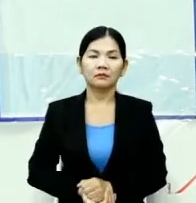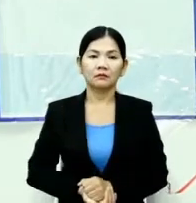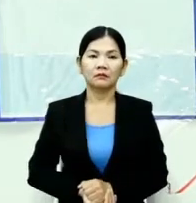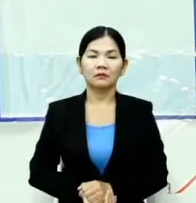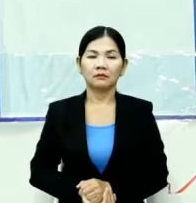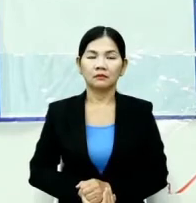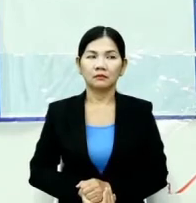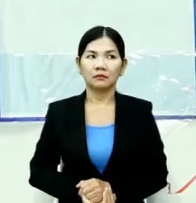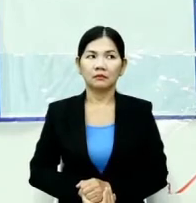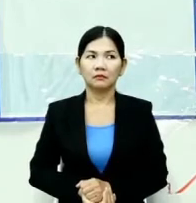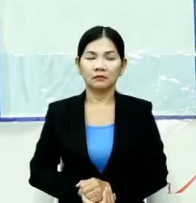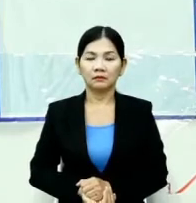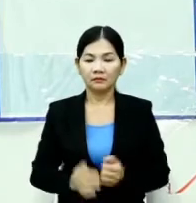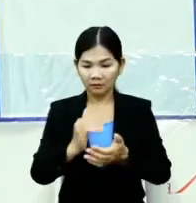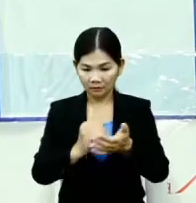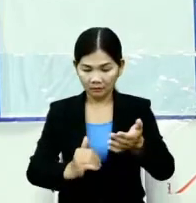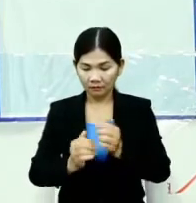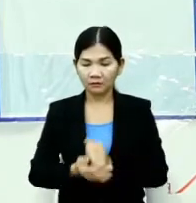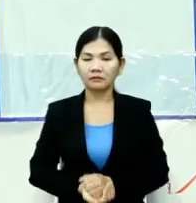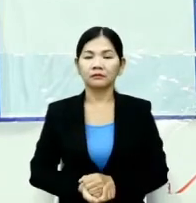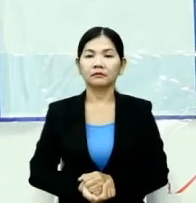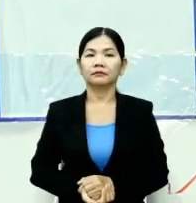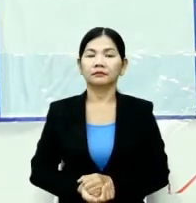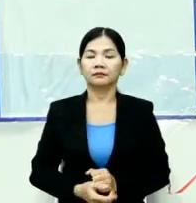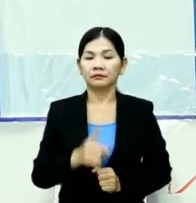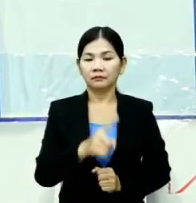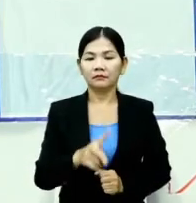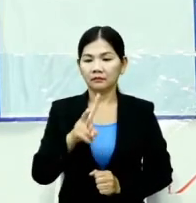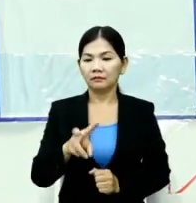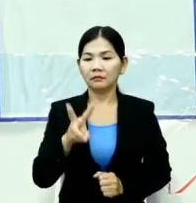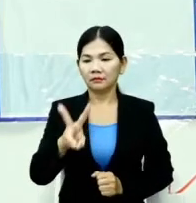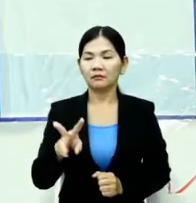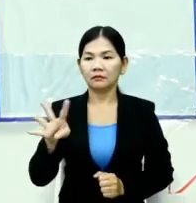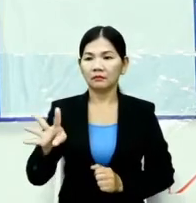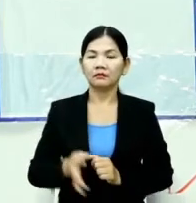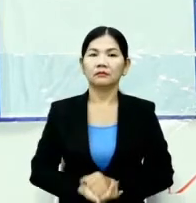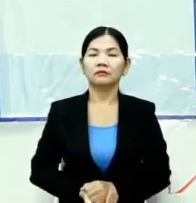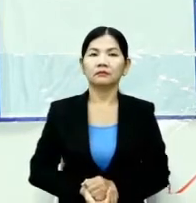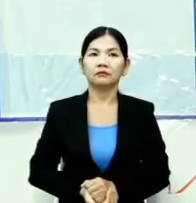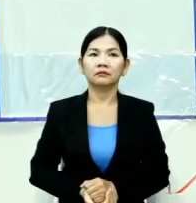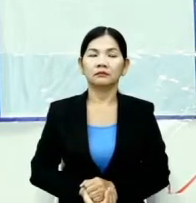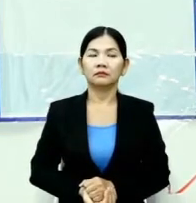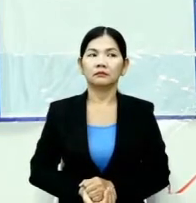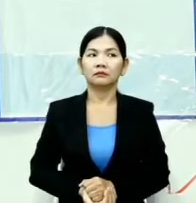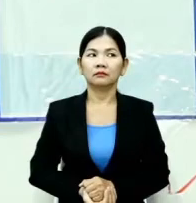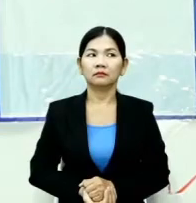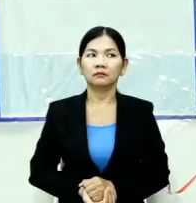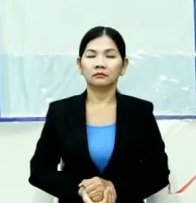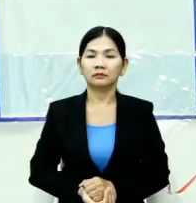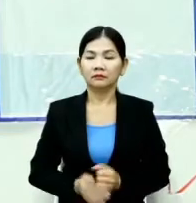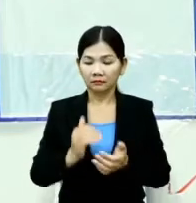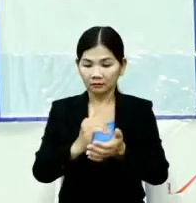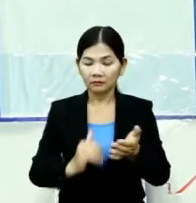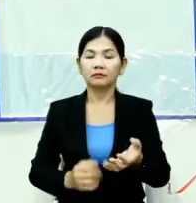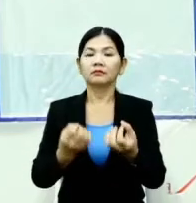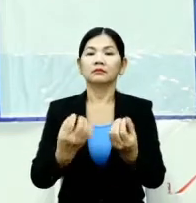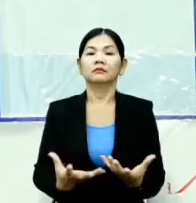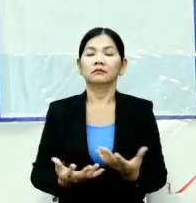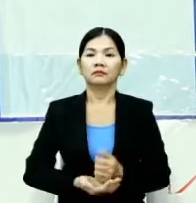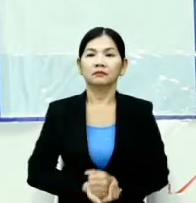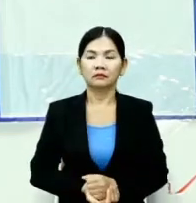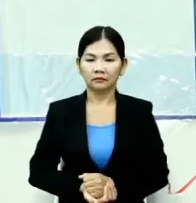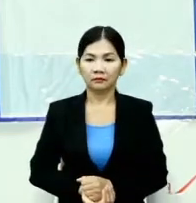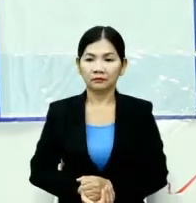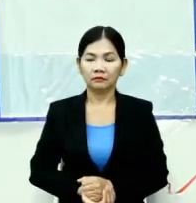ចាអញ្ចឹងកូនមកដកមន្តេះចំនួនខាងលើ1 2 3 4ចាតើនៅសល់ប្រមាណកូន